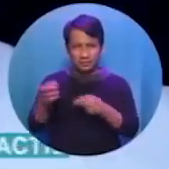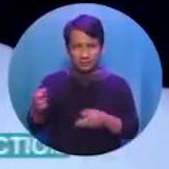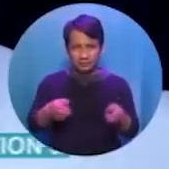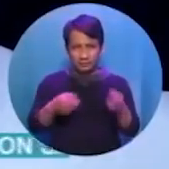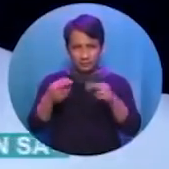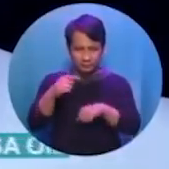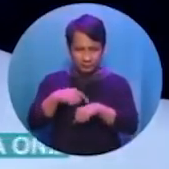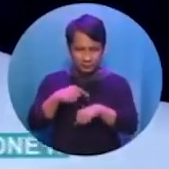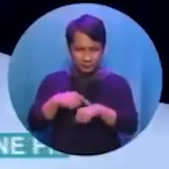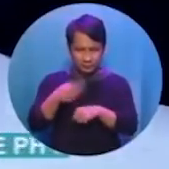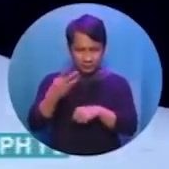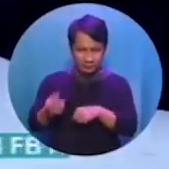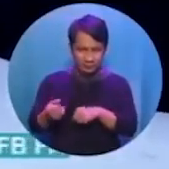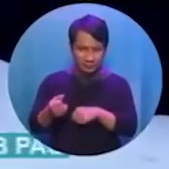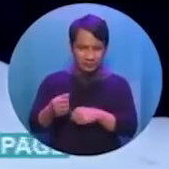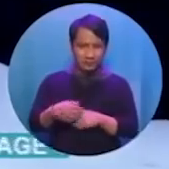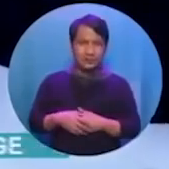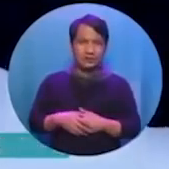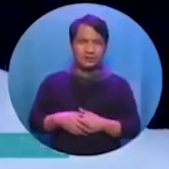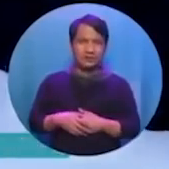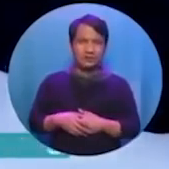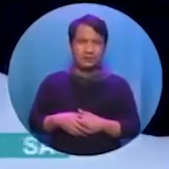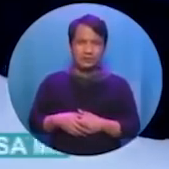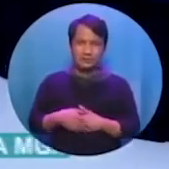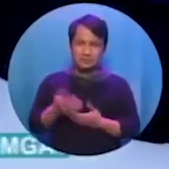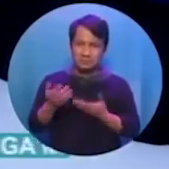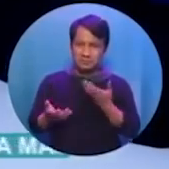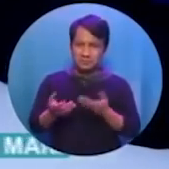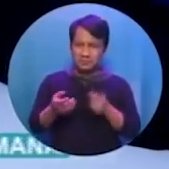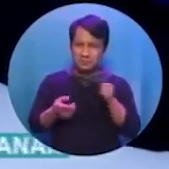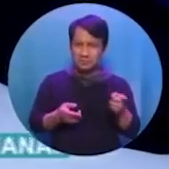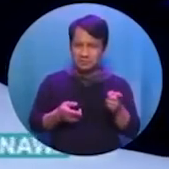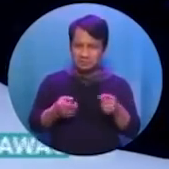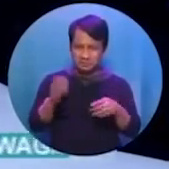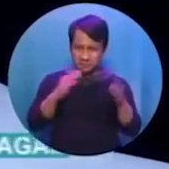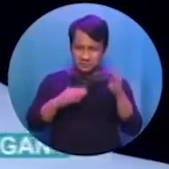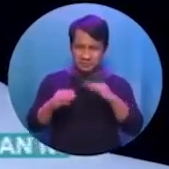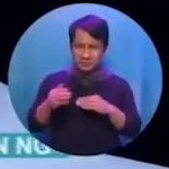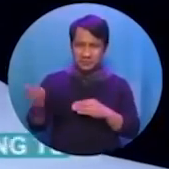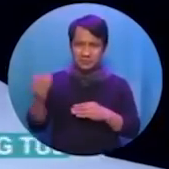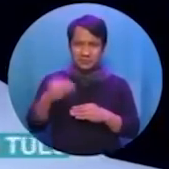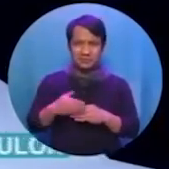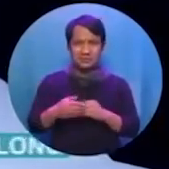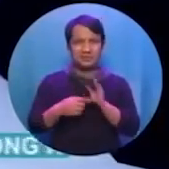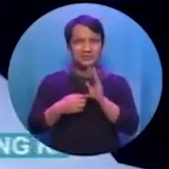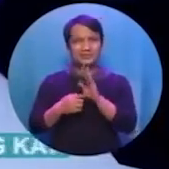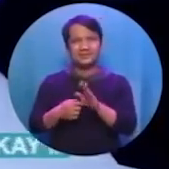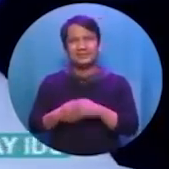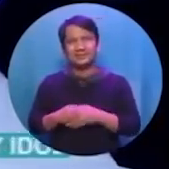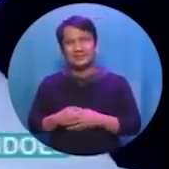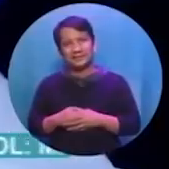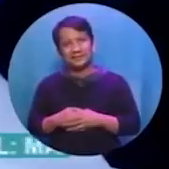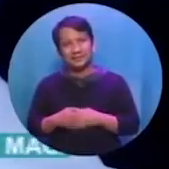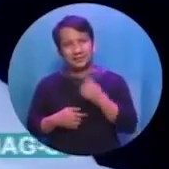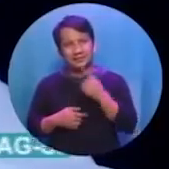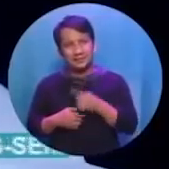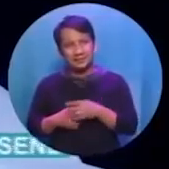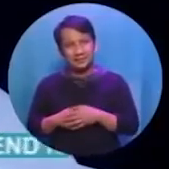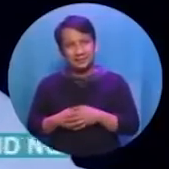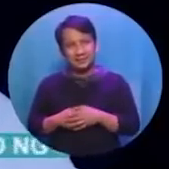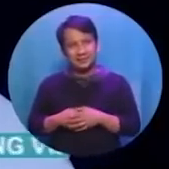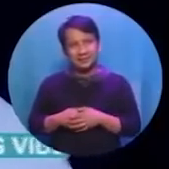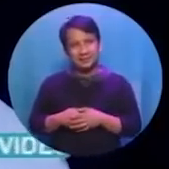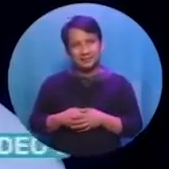tulong. Talagang. O baka naman, isa sa inyo may balat sa puwet ngayon. Wala kaya, po.